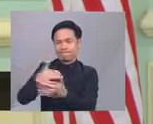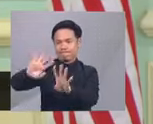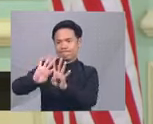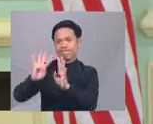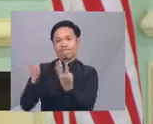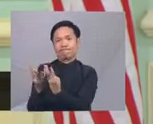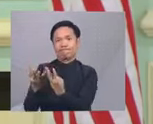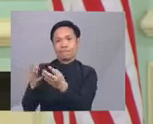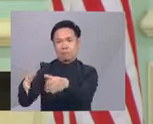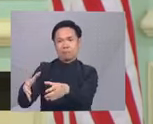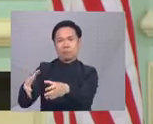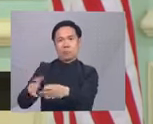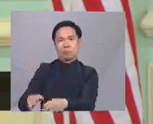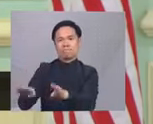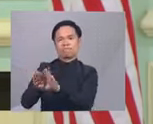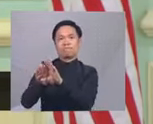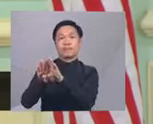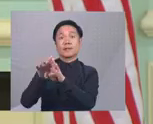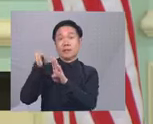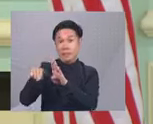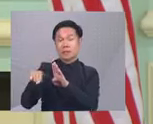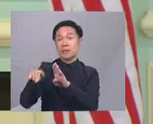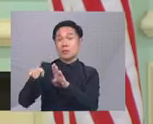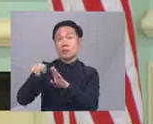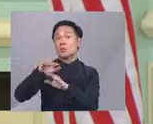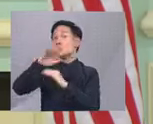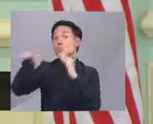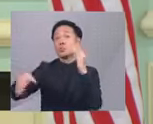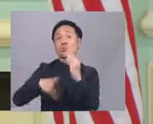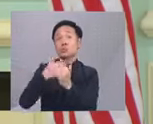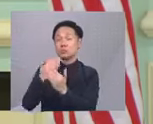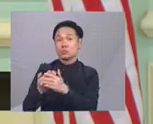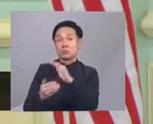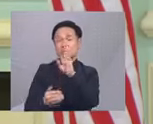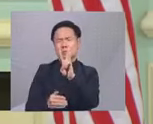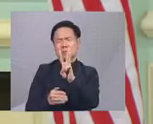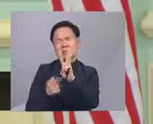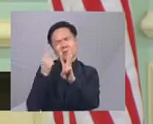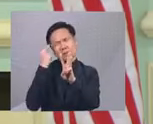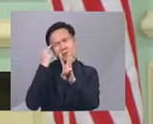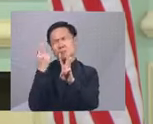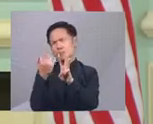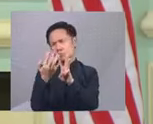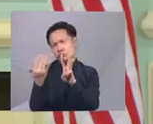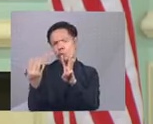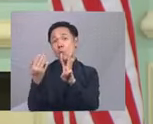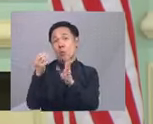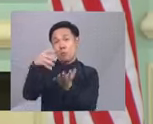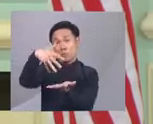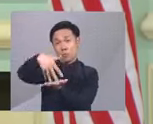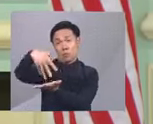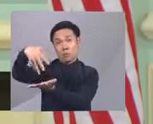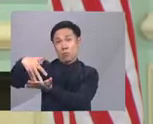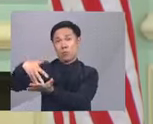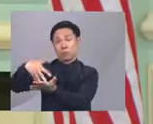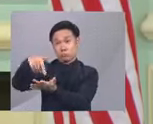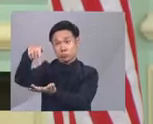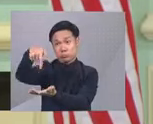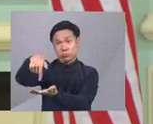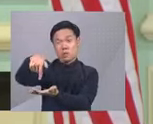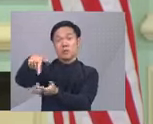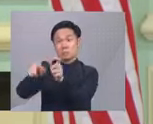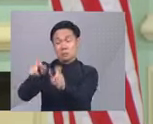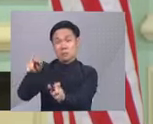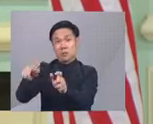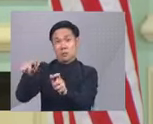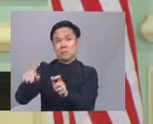kita arahkan supaya semua 600, kalau tak silap saya, 600 banduan tersebut di membuat swab